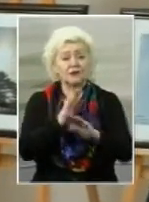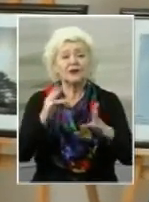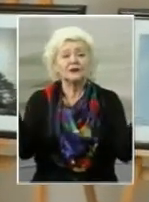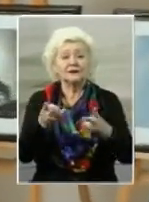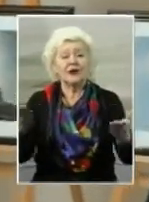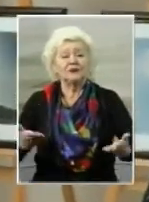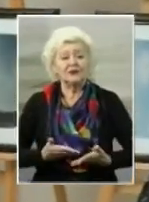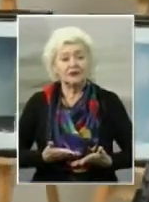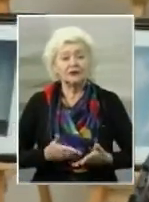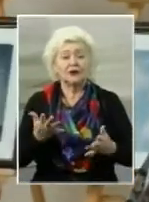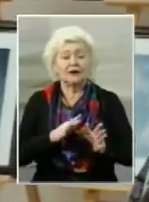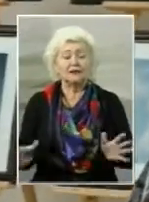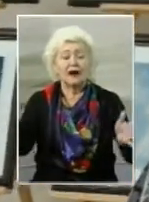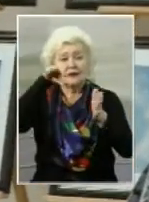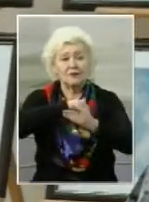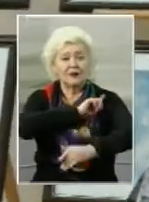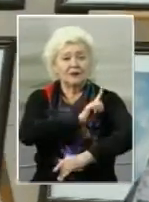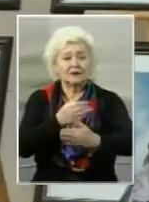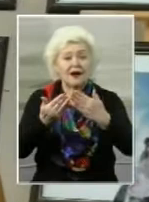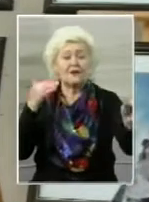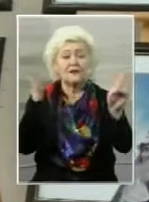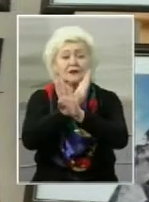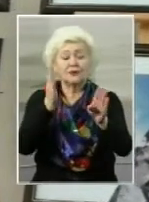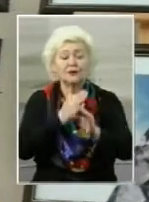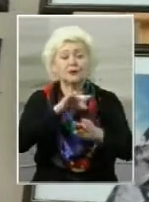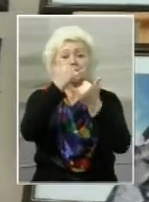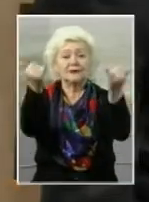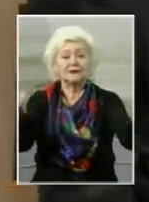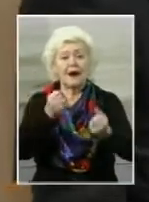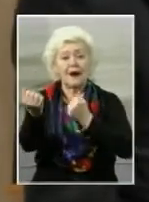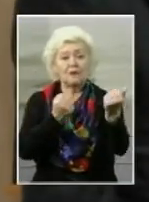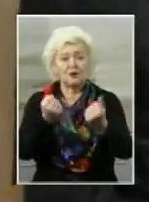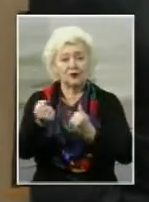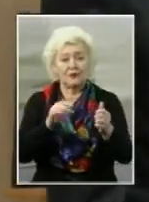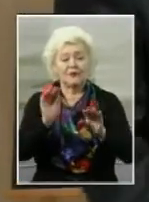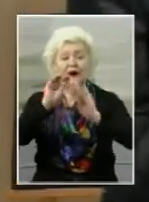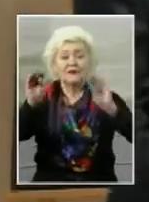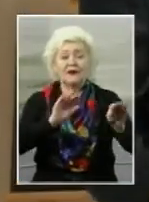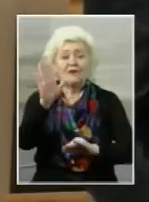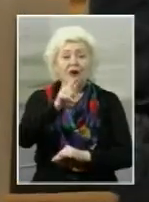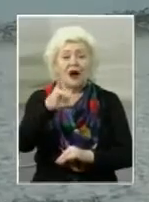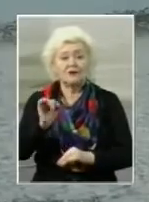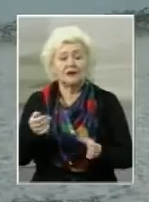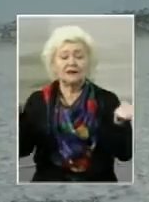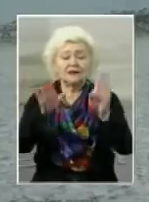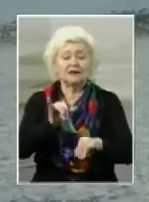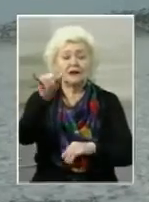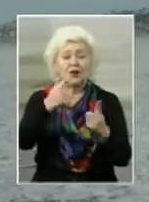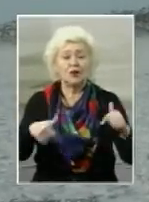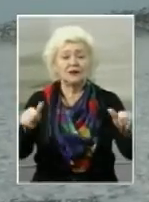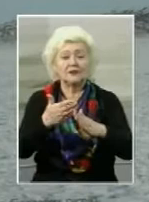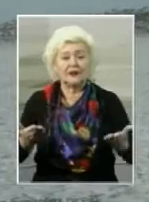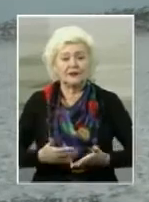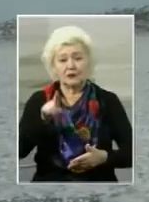необхідно жити і набиратися сили від природи для боротьби з недугою. Виставка Віктора Гавриленка залишиться у галереї «Життя»